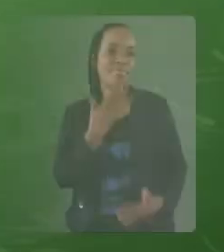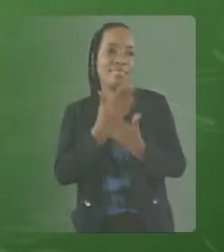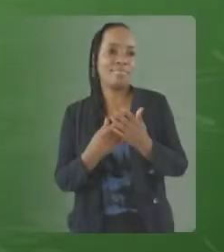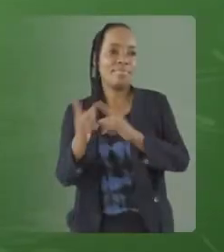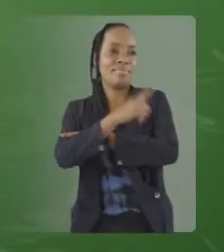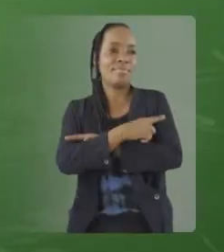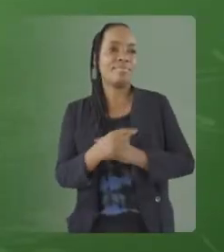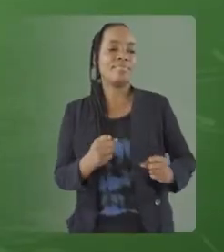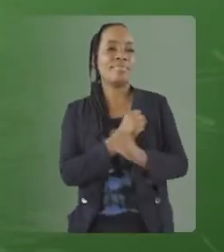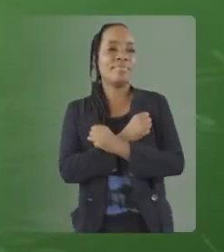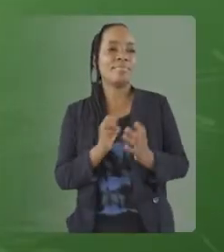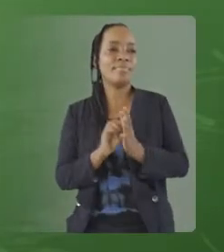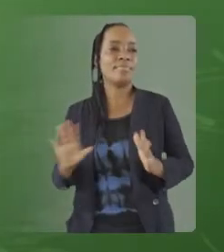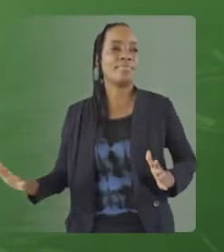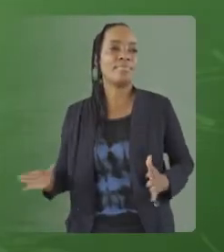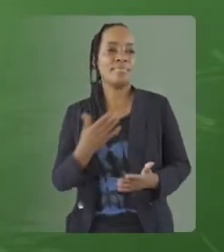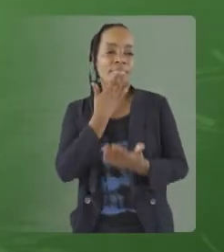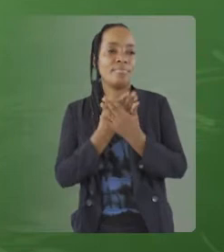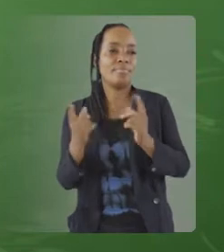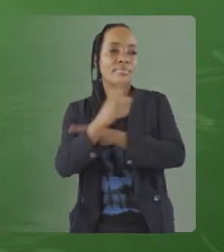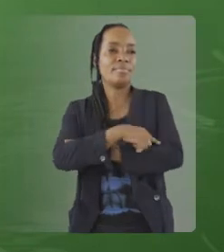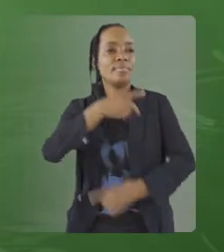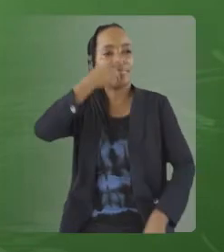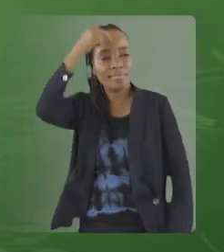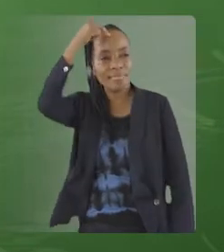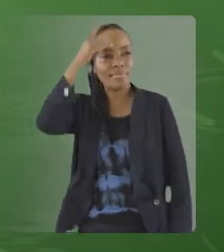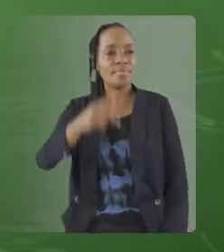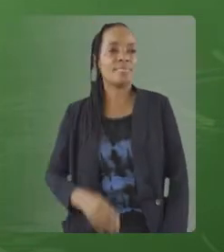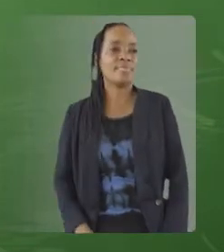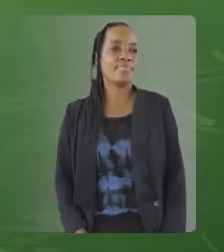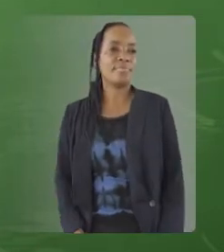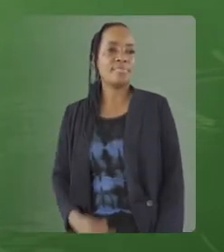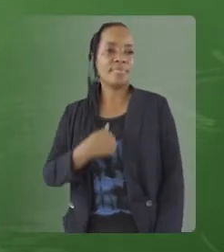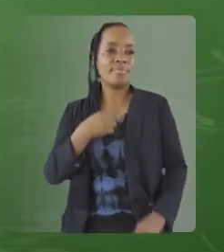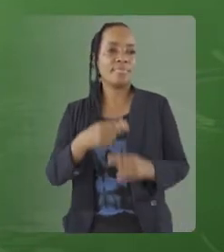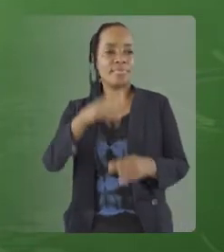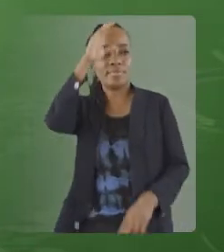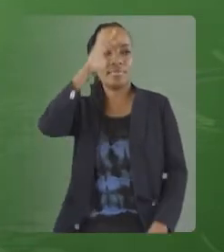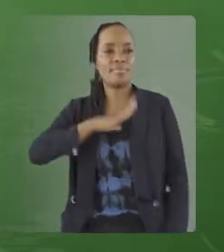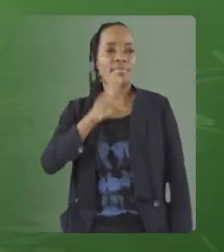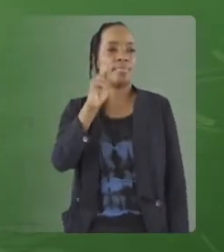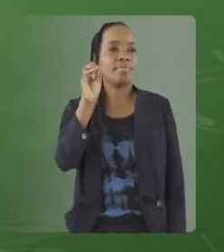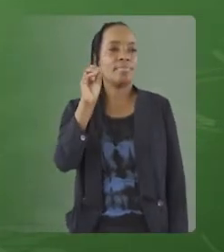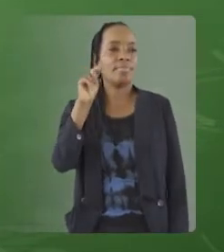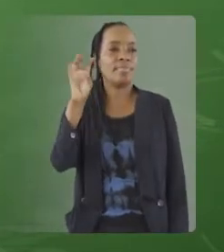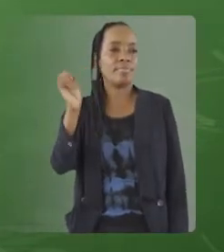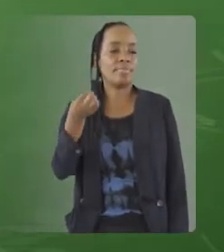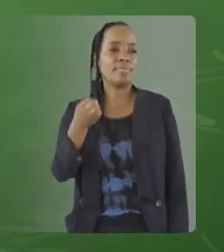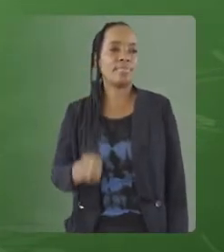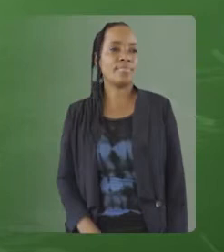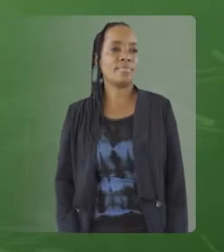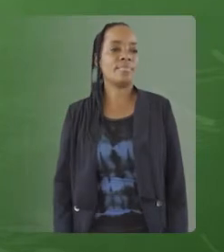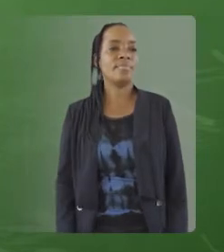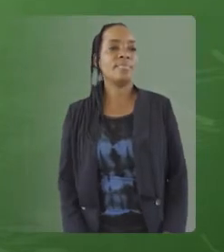Bonjour chers élèves, bonjour chers parents. Je suis Koné Daouda, tenant la classe